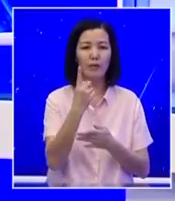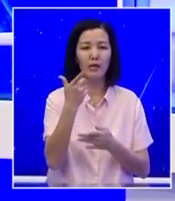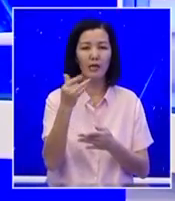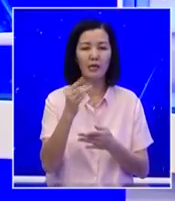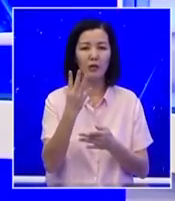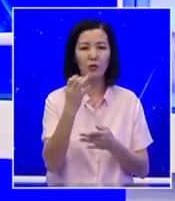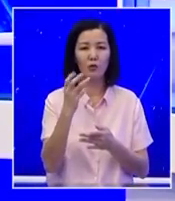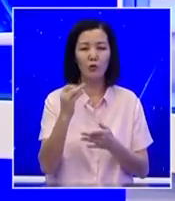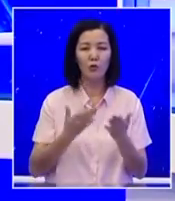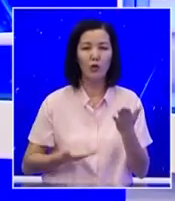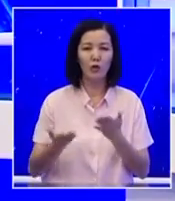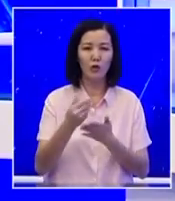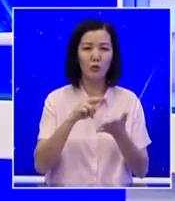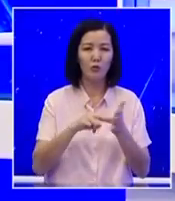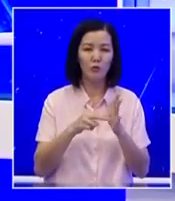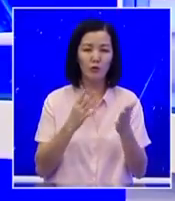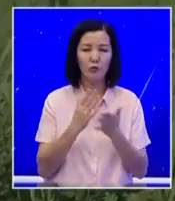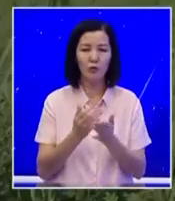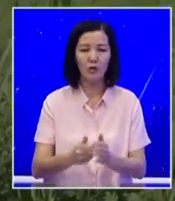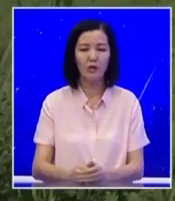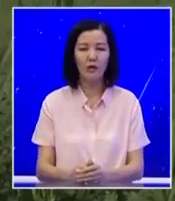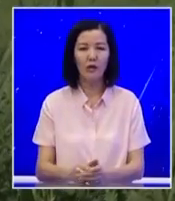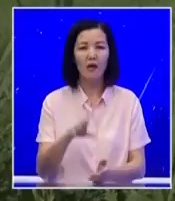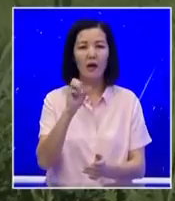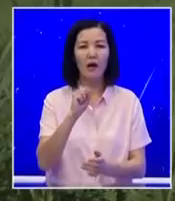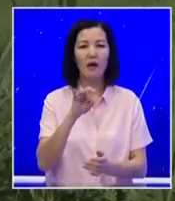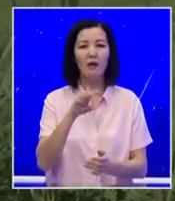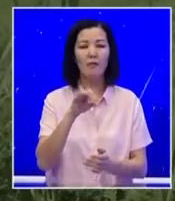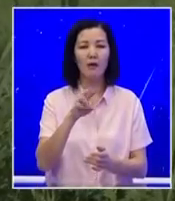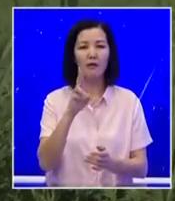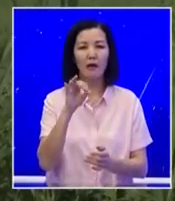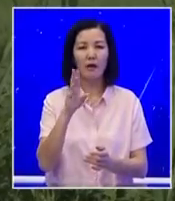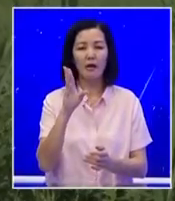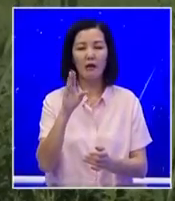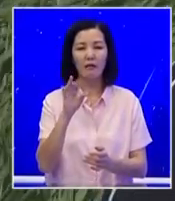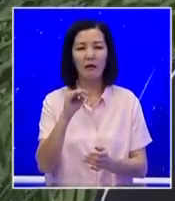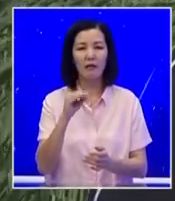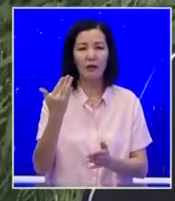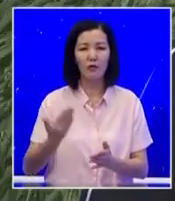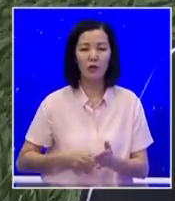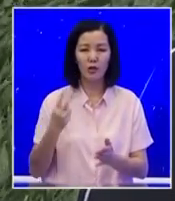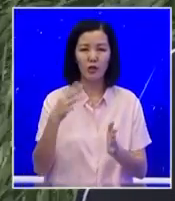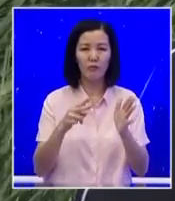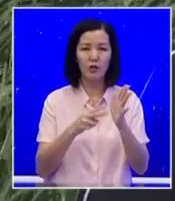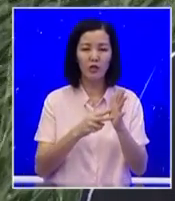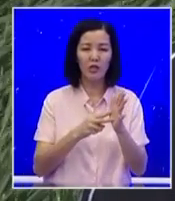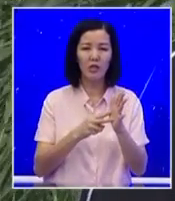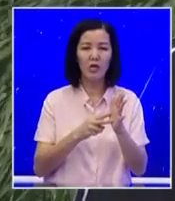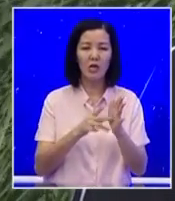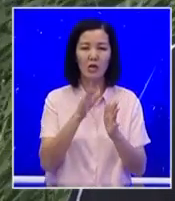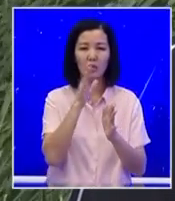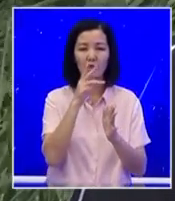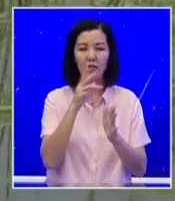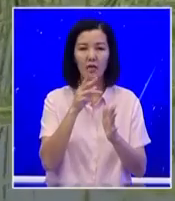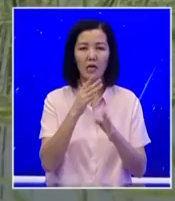тонна астық алуды көздеп отыр. Арман Ахметбаев қараталдық күрішші, 27 жаста. Биыл 1500 гектар